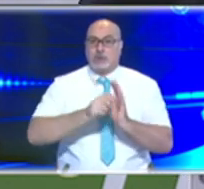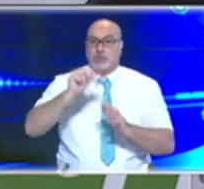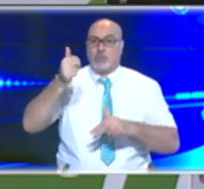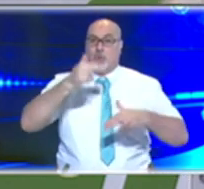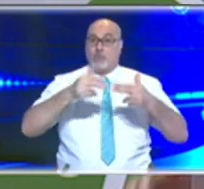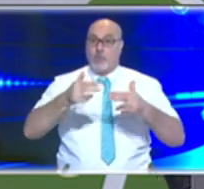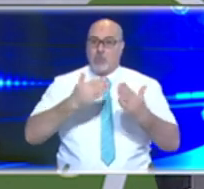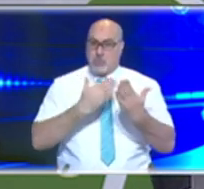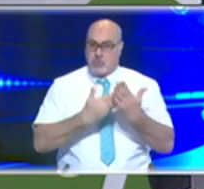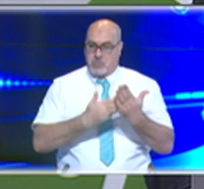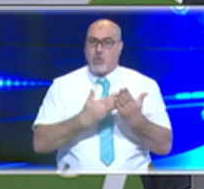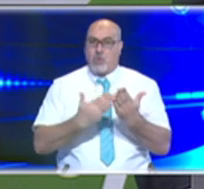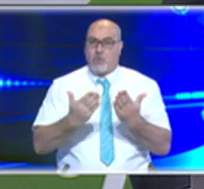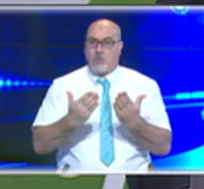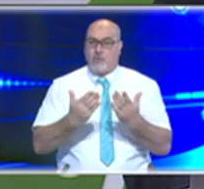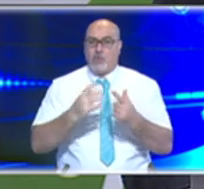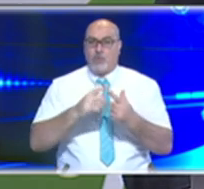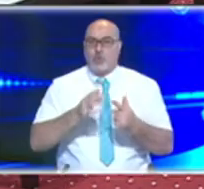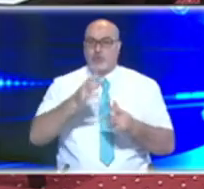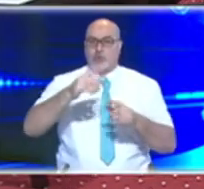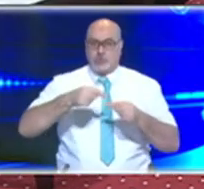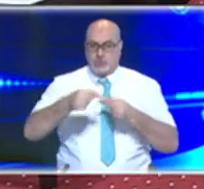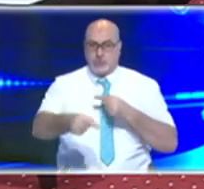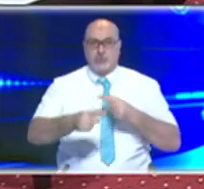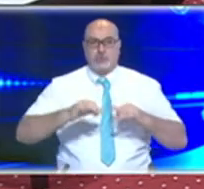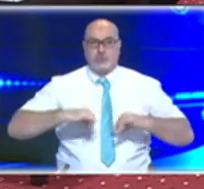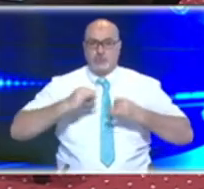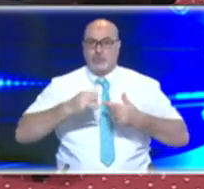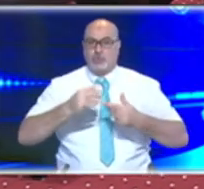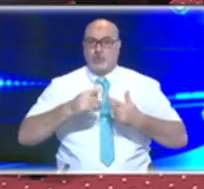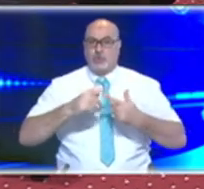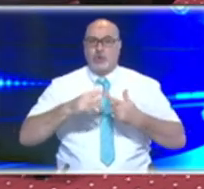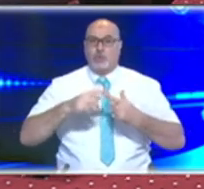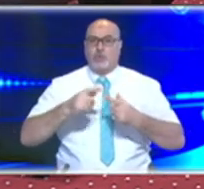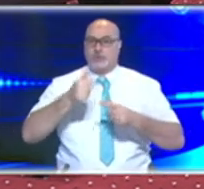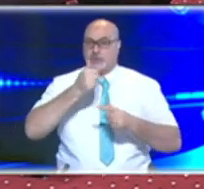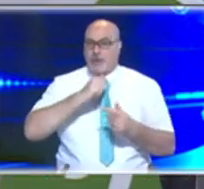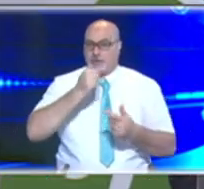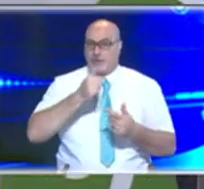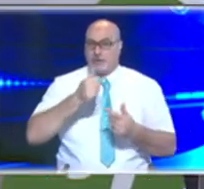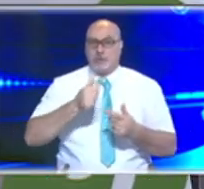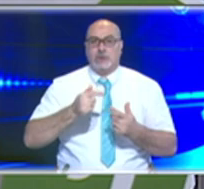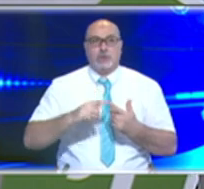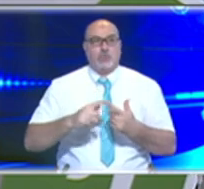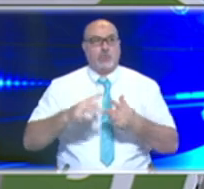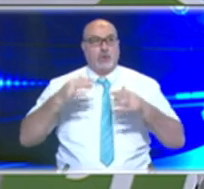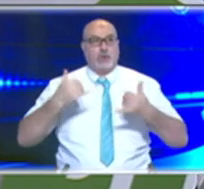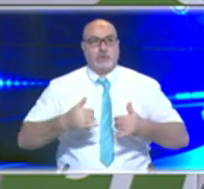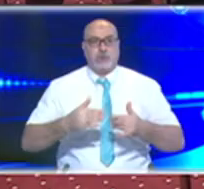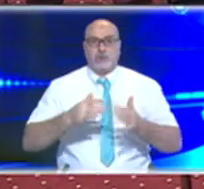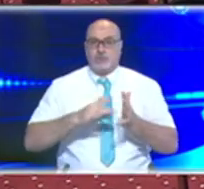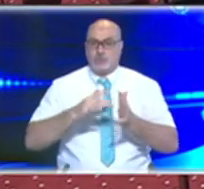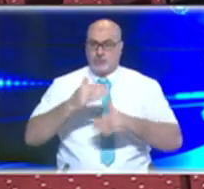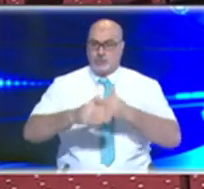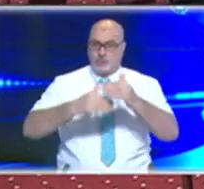أكثر من دلالة في ربط مستقبل الأجيال بتاريخ حافل بالبطولات والتضحيات، مشيرا إلى أن الجزائر قطعت